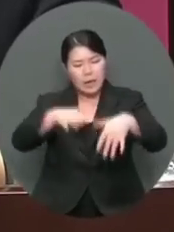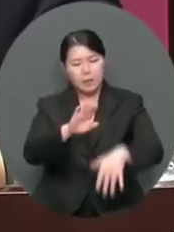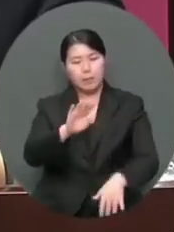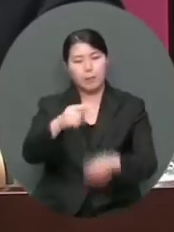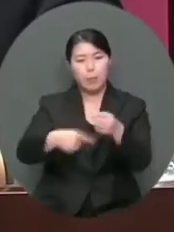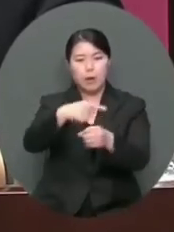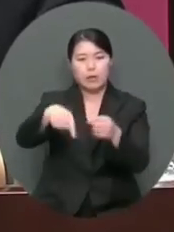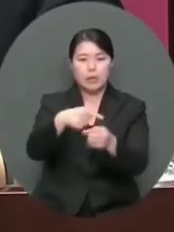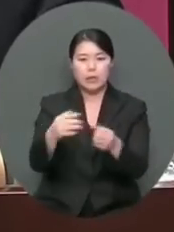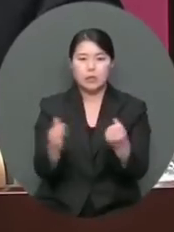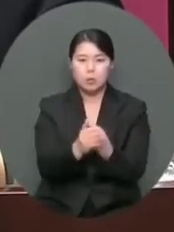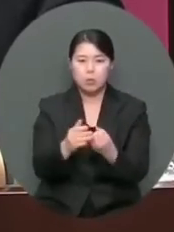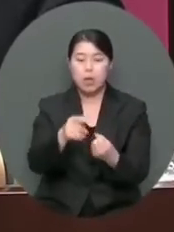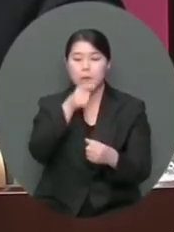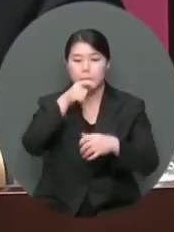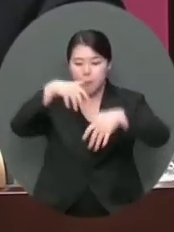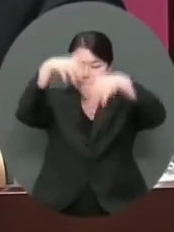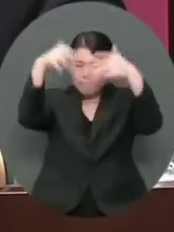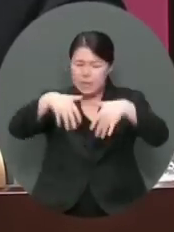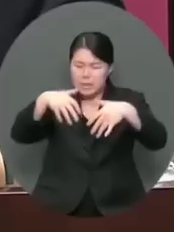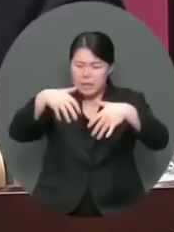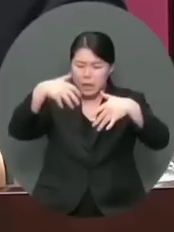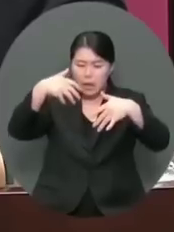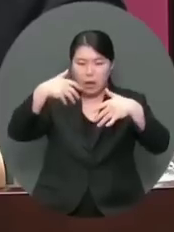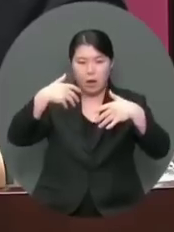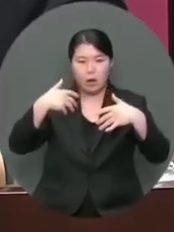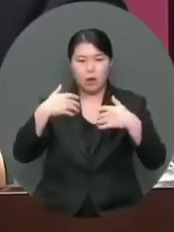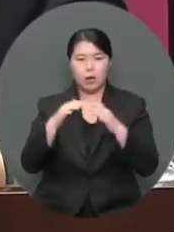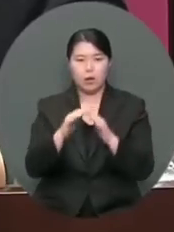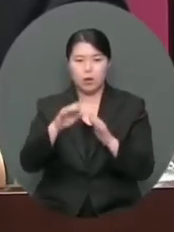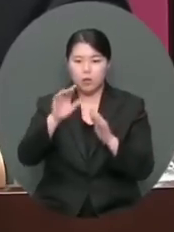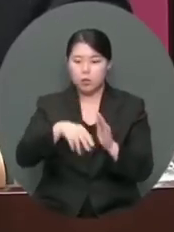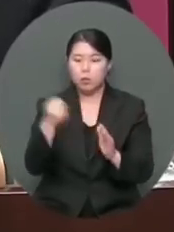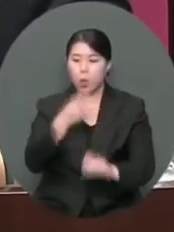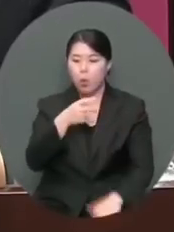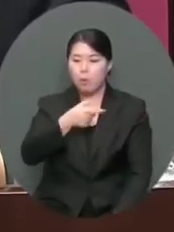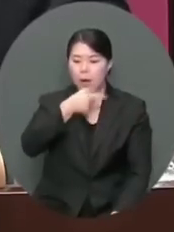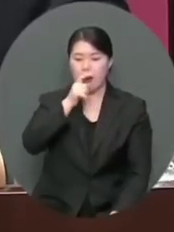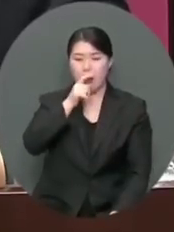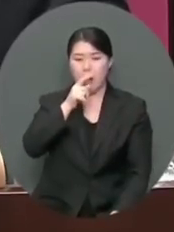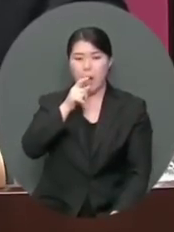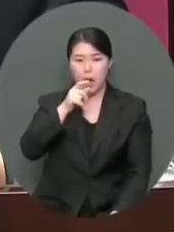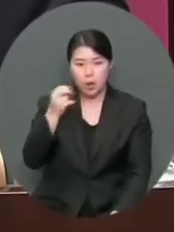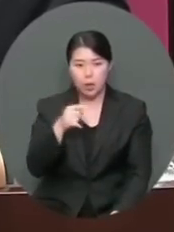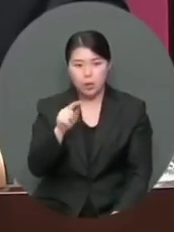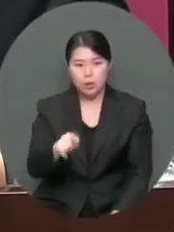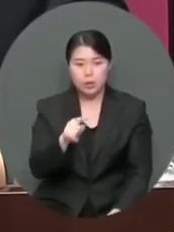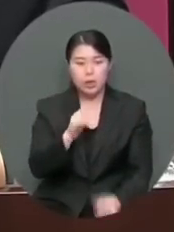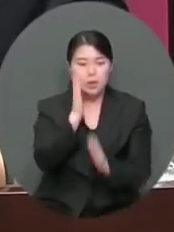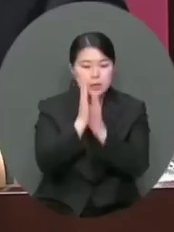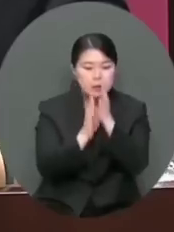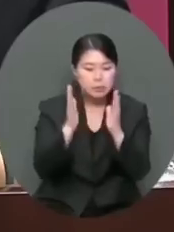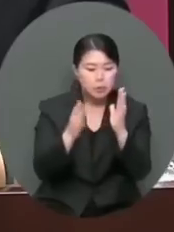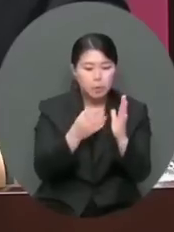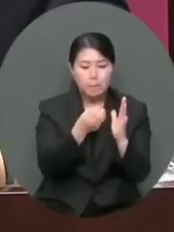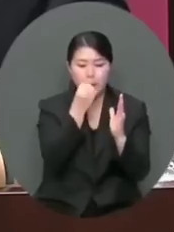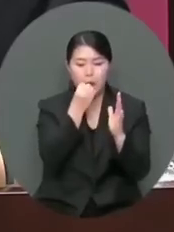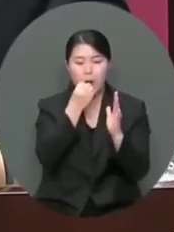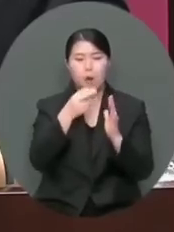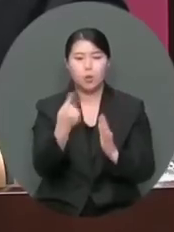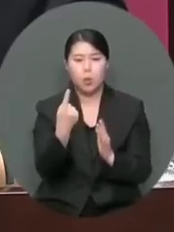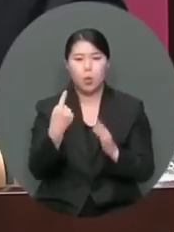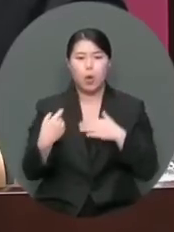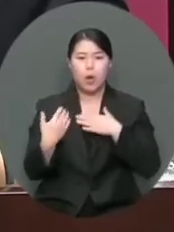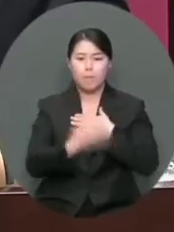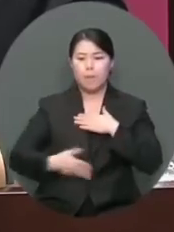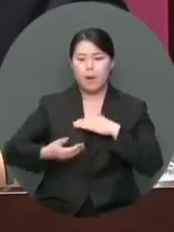비를 맞기만 해도, 검은비가 섞인 물을 마시기만 해도, 검은비가 묻은 식물을 섭취만 해도 내부 피폭이라고